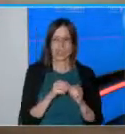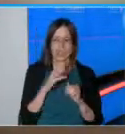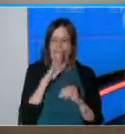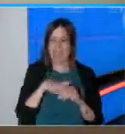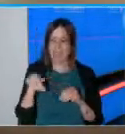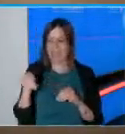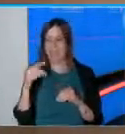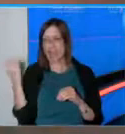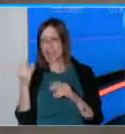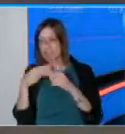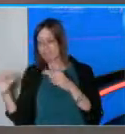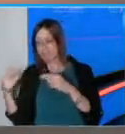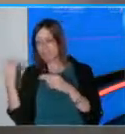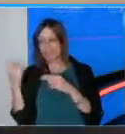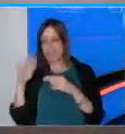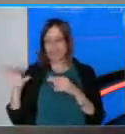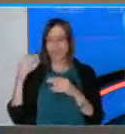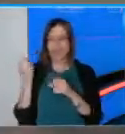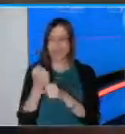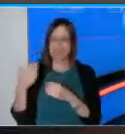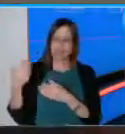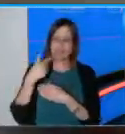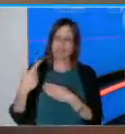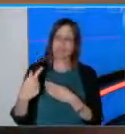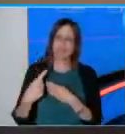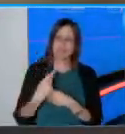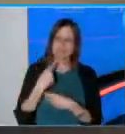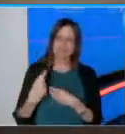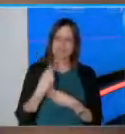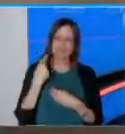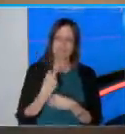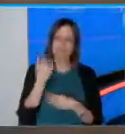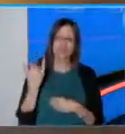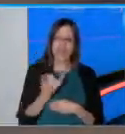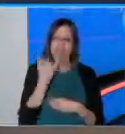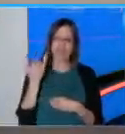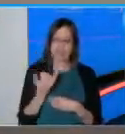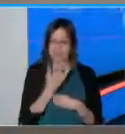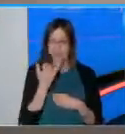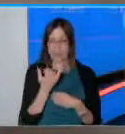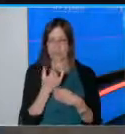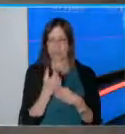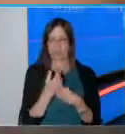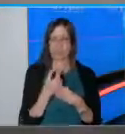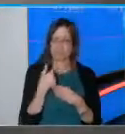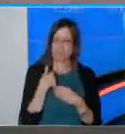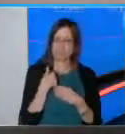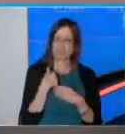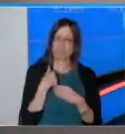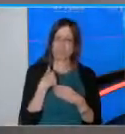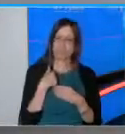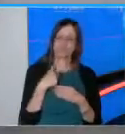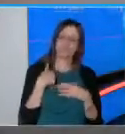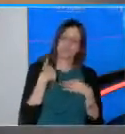והילדים האלה כל פעם היו עושים לנו כל מיני בעיות, נו מביאים להם את הרגל, כאילו תמכנו במשטרה, נתנו